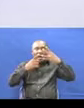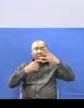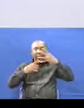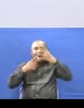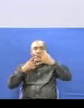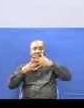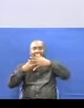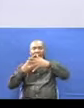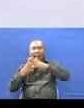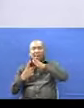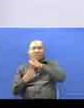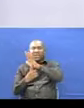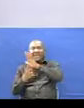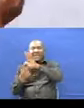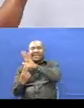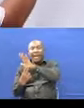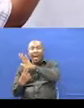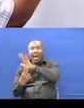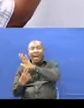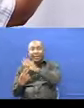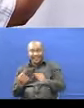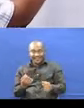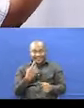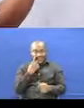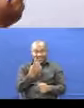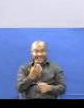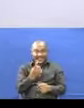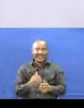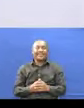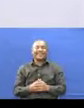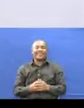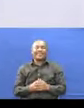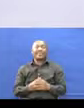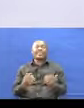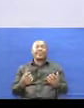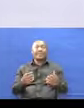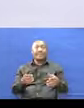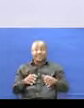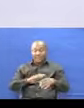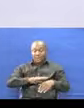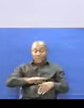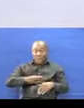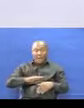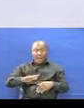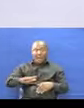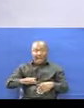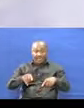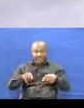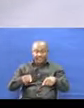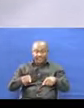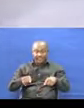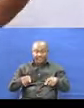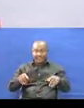nne, tano, sita, saba. Aha, sasa umeona eh? Shamba kamili la mzee Cheko